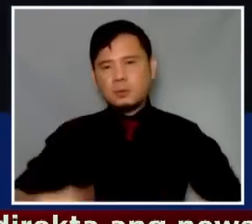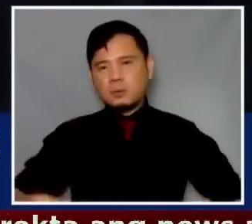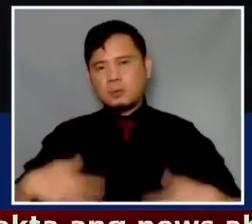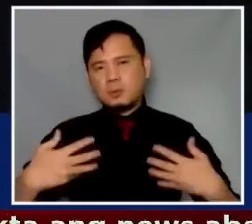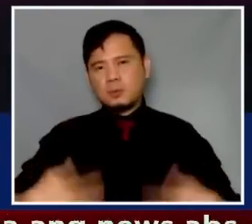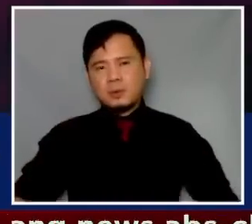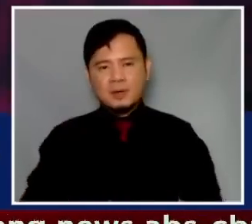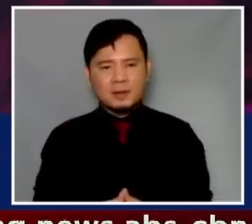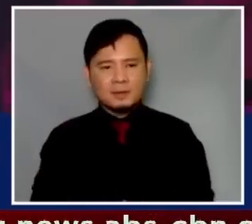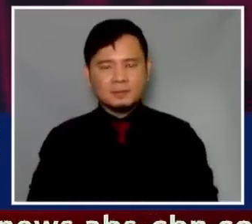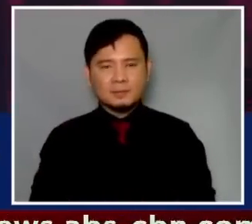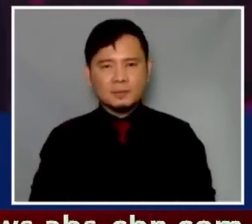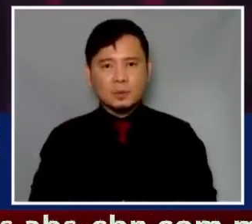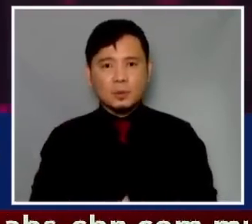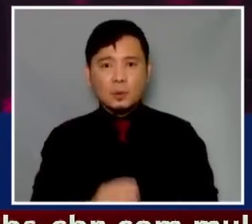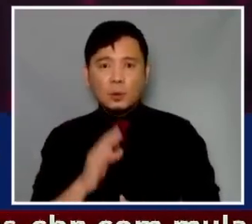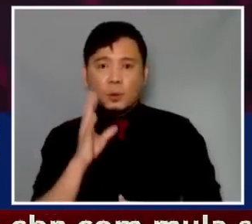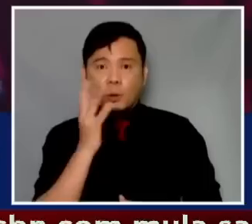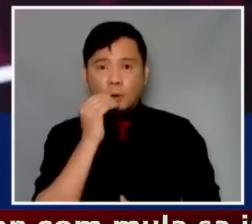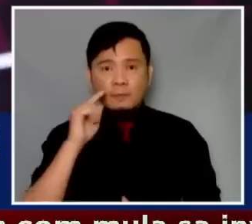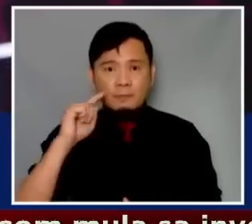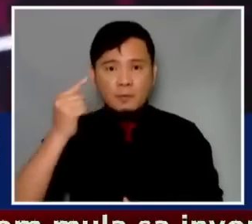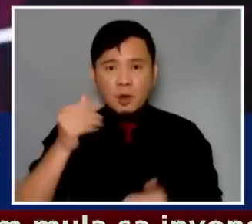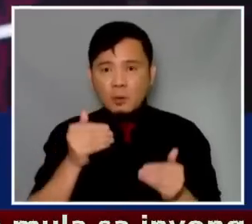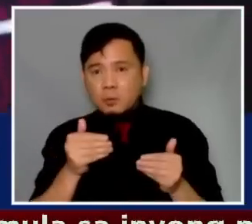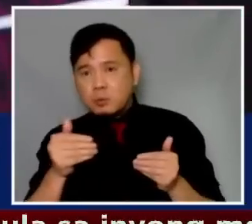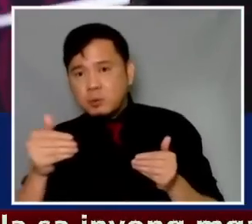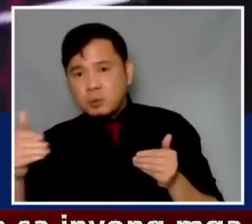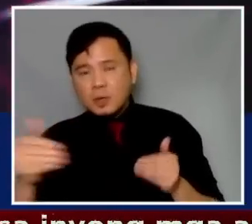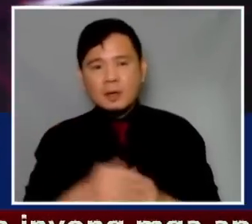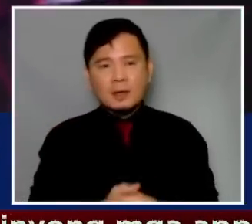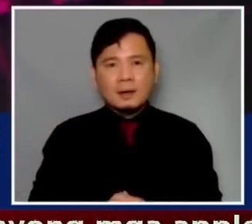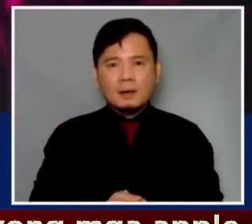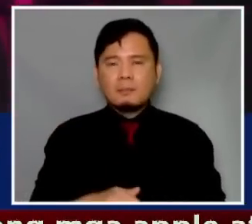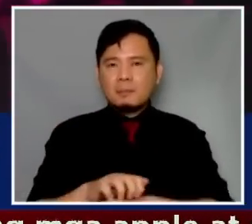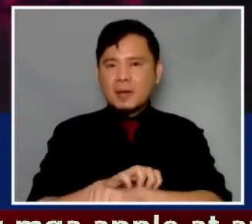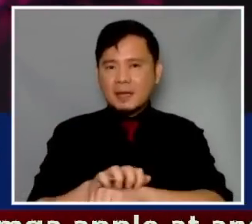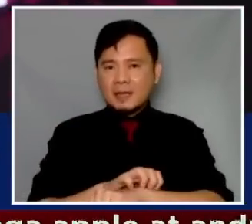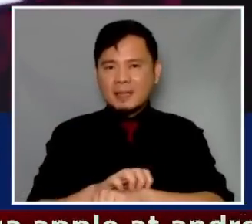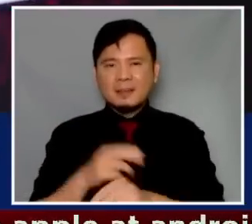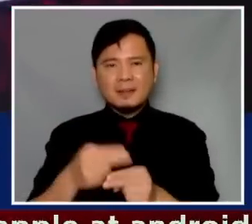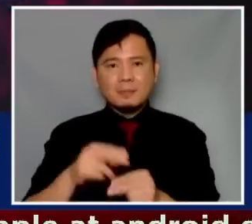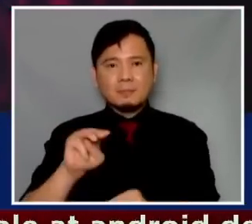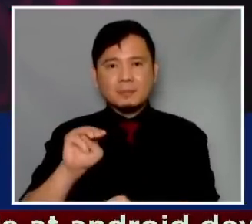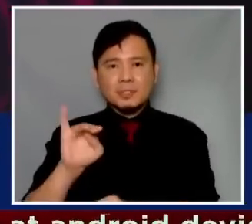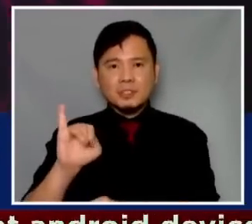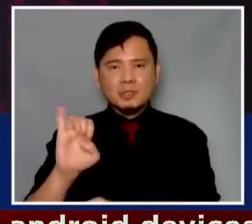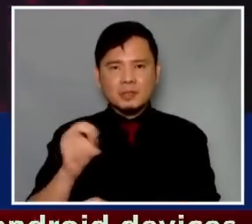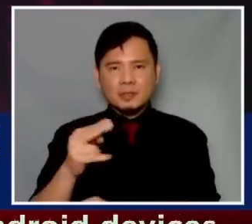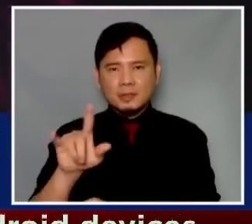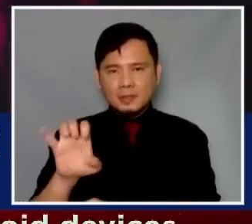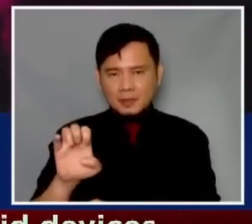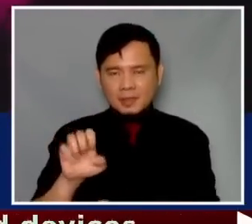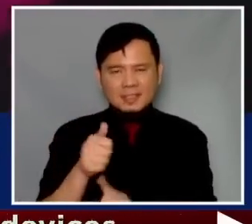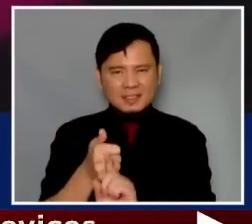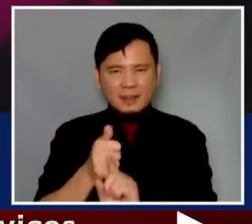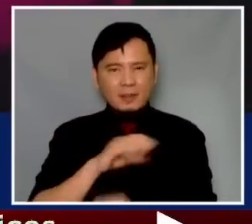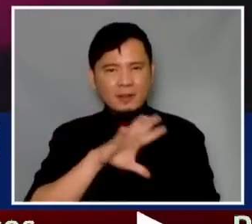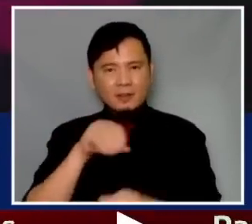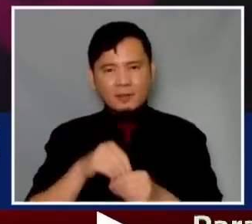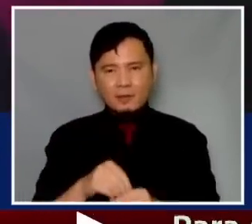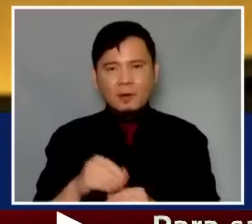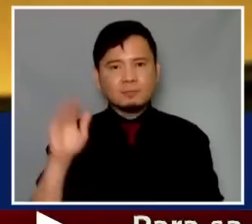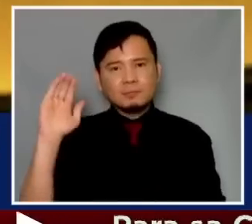Lumabas na frontrunner ng preliminary si Michelle D. ng Makati na unang nagmarka bilang titleist ang 2019 Miss World